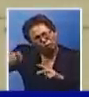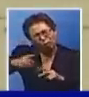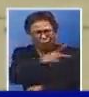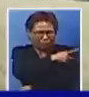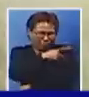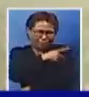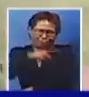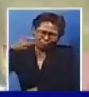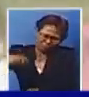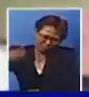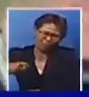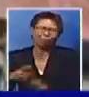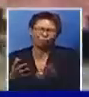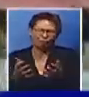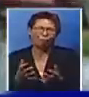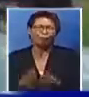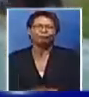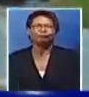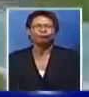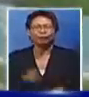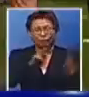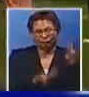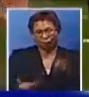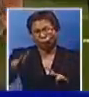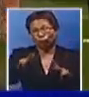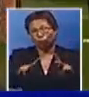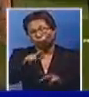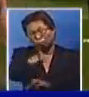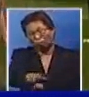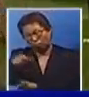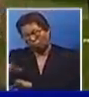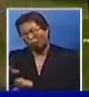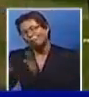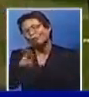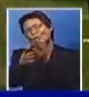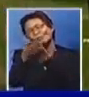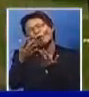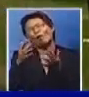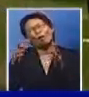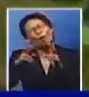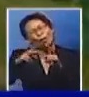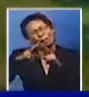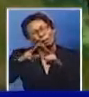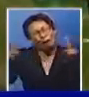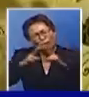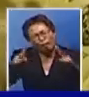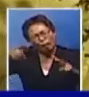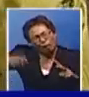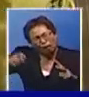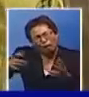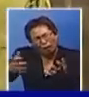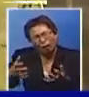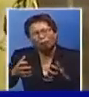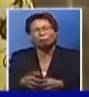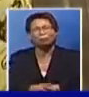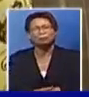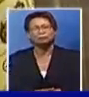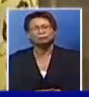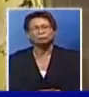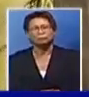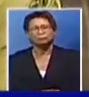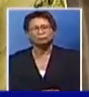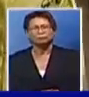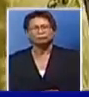kesihatan Labang ni lah. Bagi penduduk pula, kemudahan itu amat dinanti-nantikan. Merupakan satu bangunan